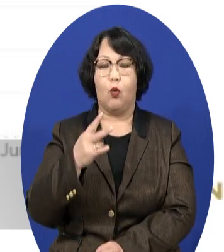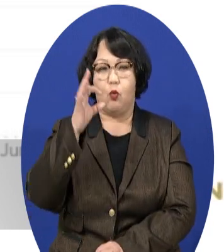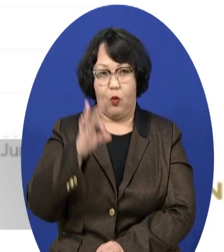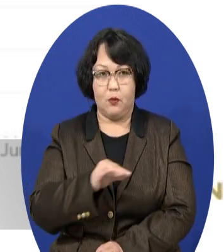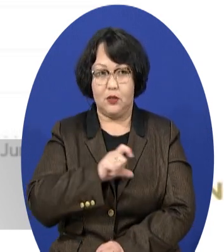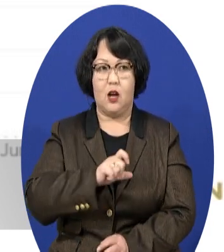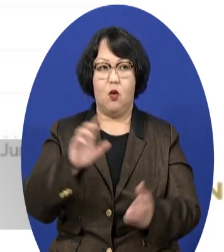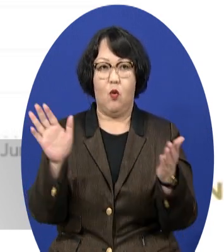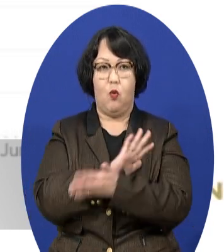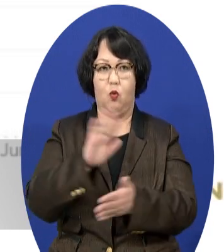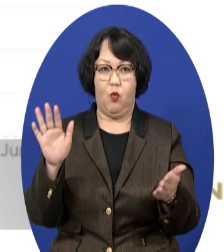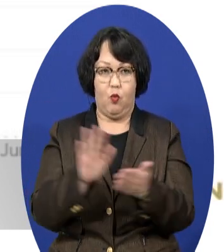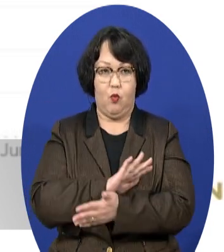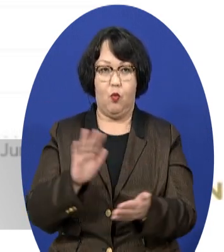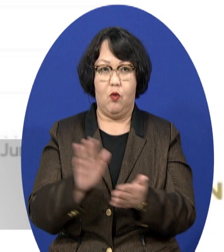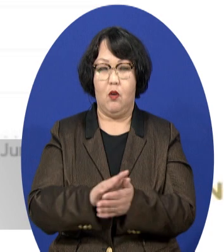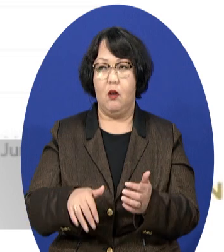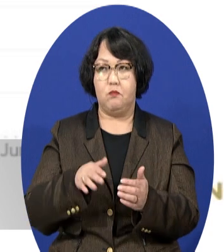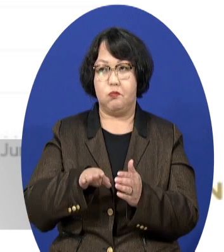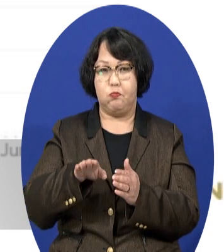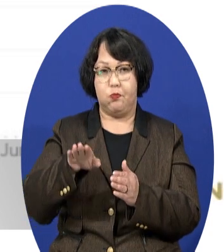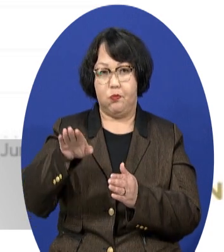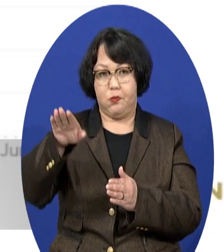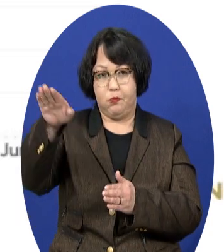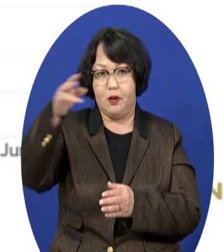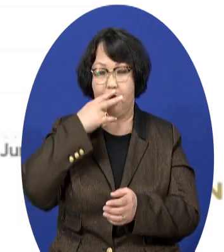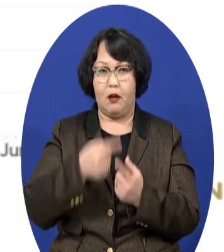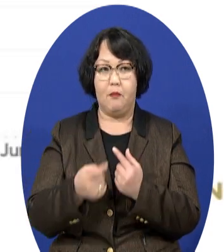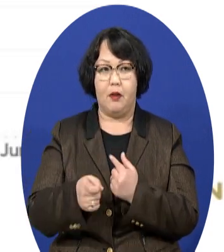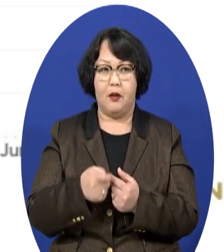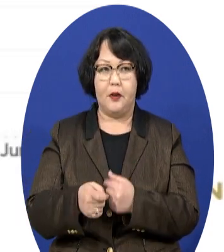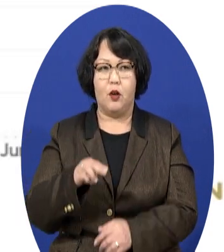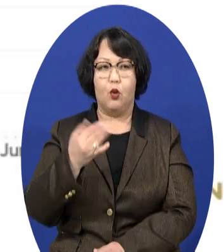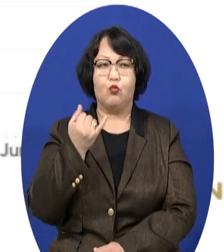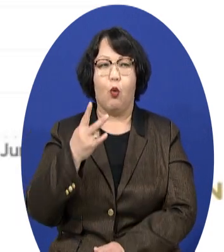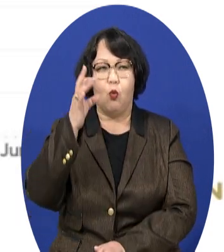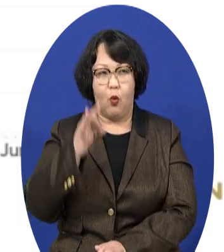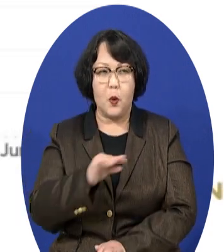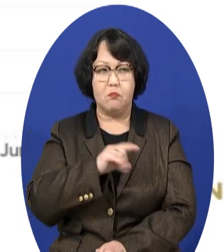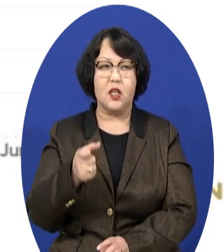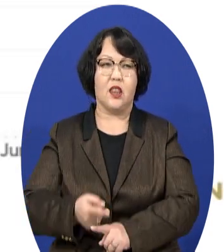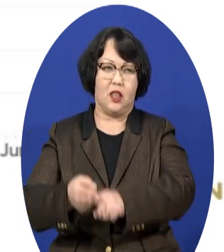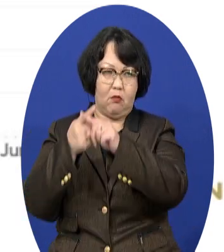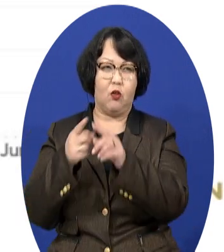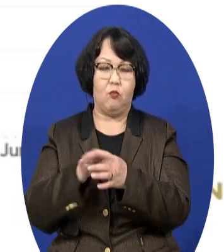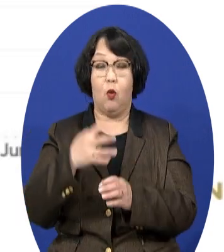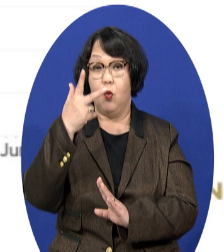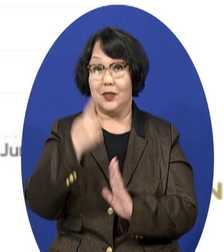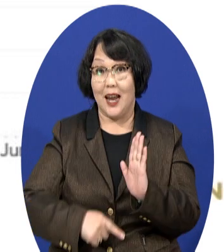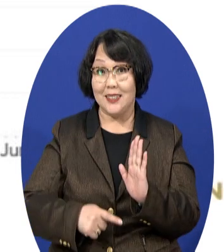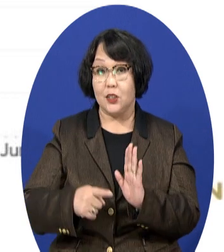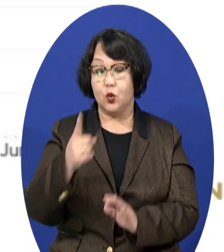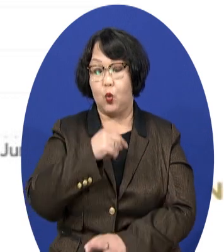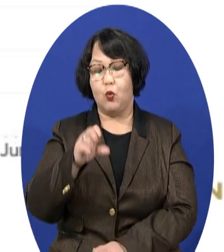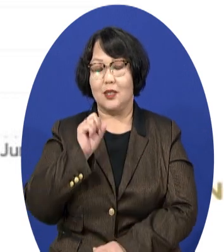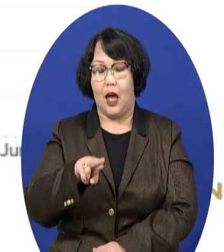хэрхэн хурдастайгаар бол одоо өснө нэмэгдэж байгаа вэ гэдгийг бол тодорхой харуулсан байгаа. За 3 дугаар сард бол 100